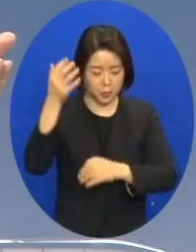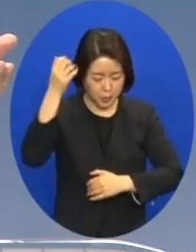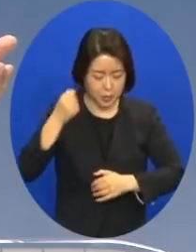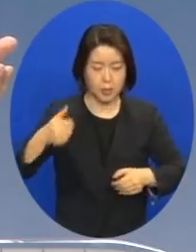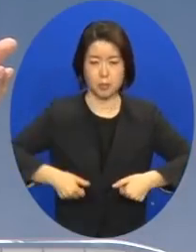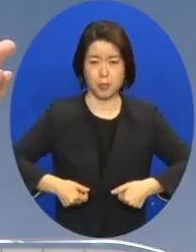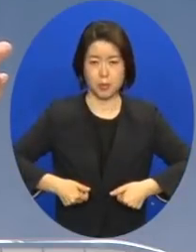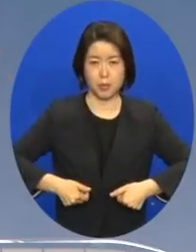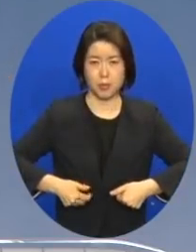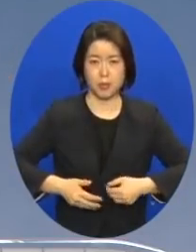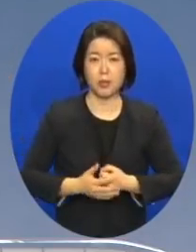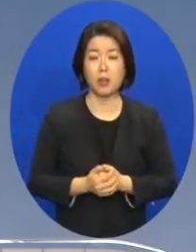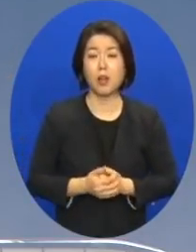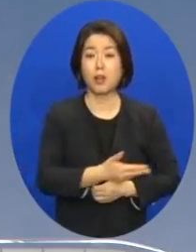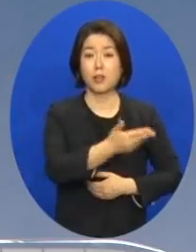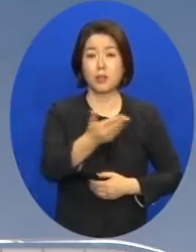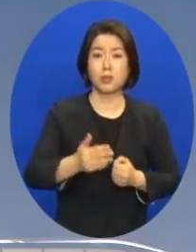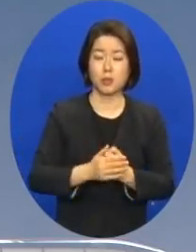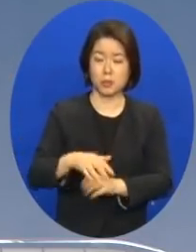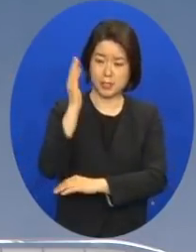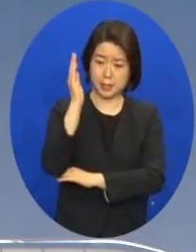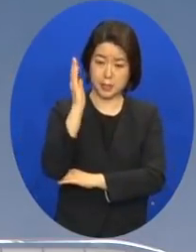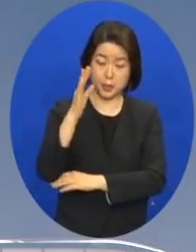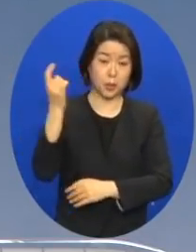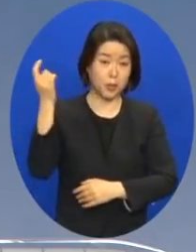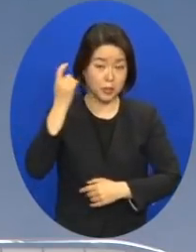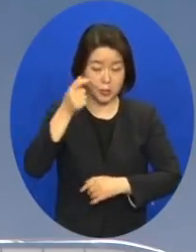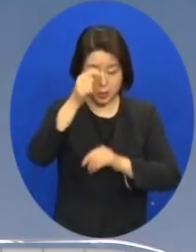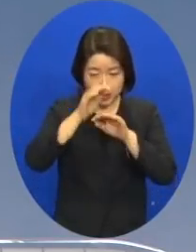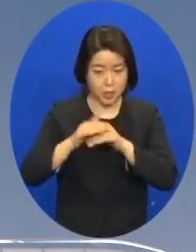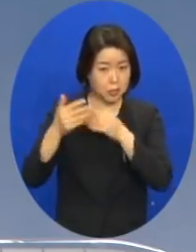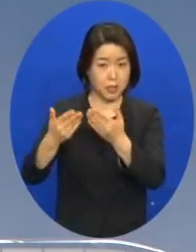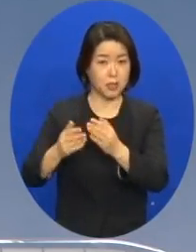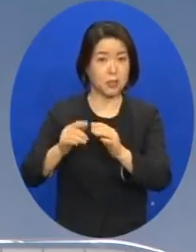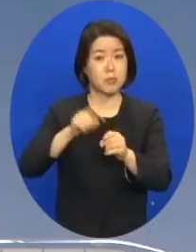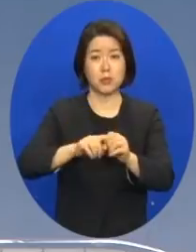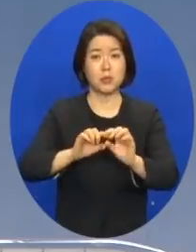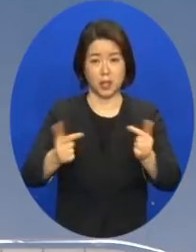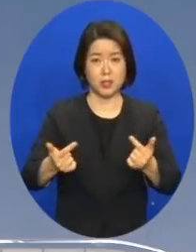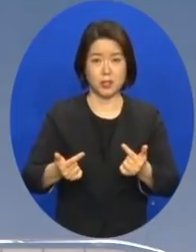돼요. 여러분은 설교를 들으려고 예배를 드리는 게 아닙니다.